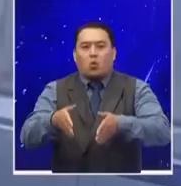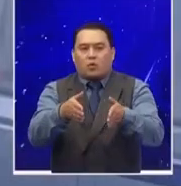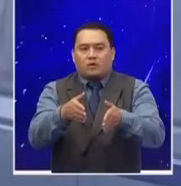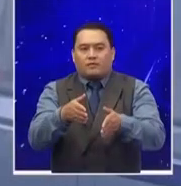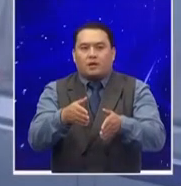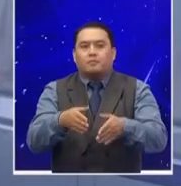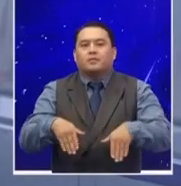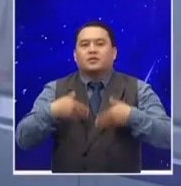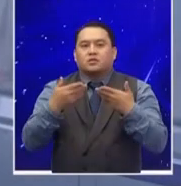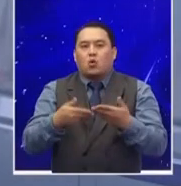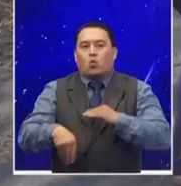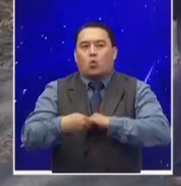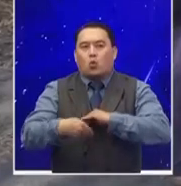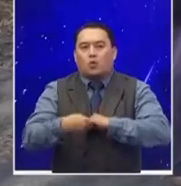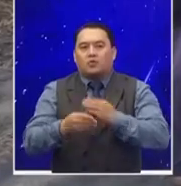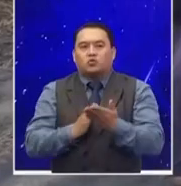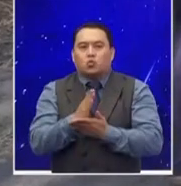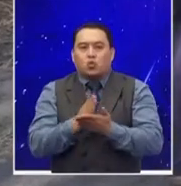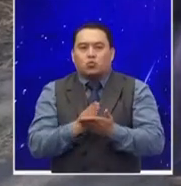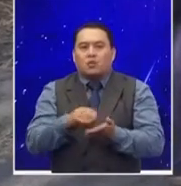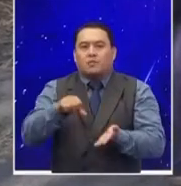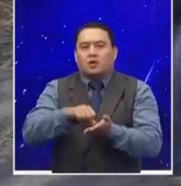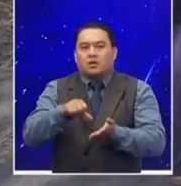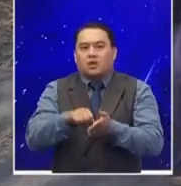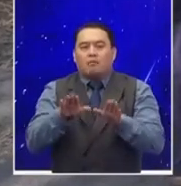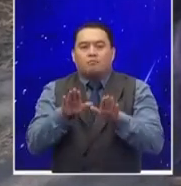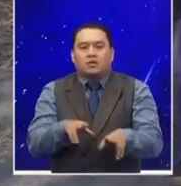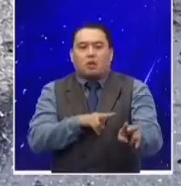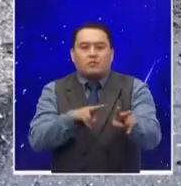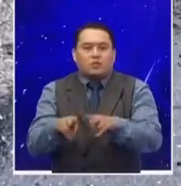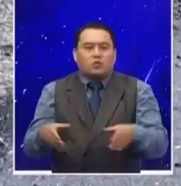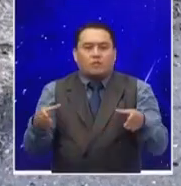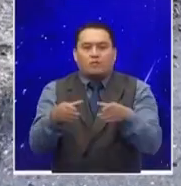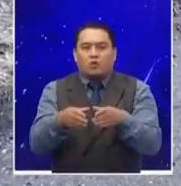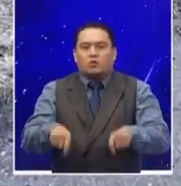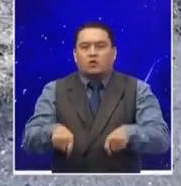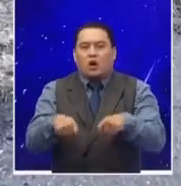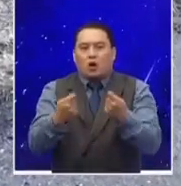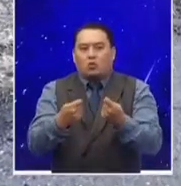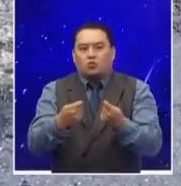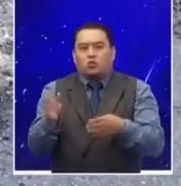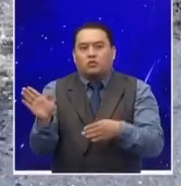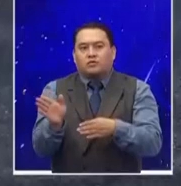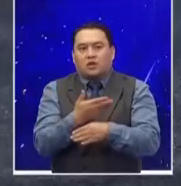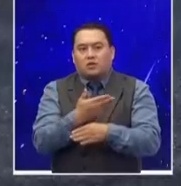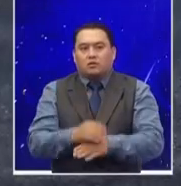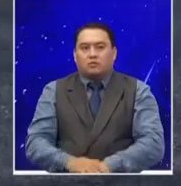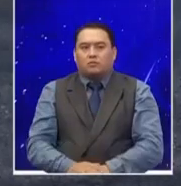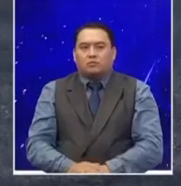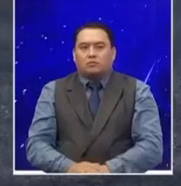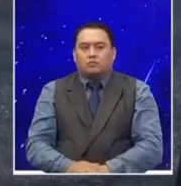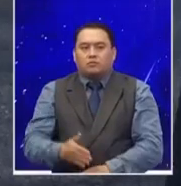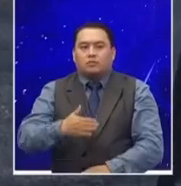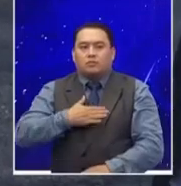публикацию представители антикоррупционной службы. По словам прибывшей на место мониторинговой группы, нарушение уже устранено. Мы находимся на